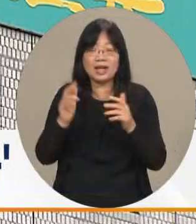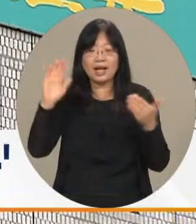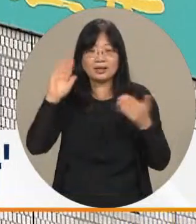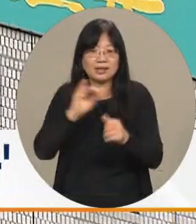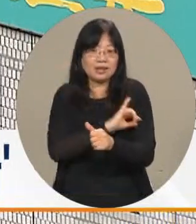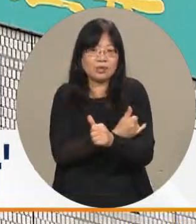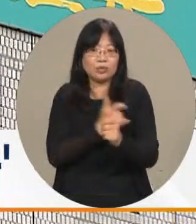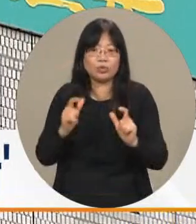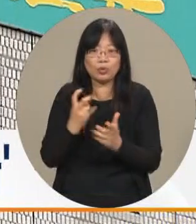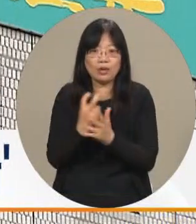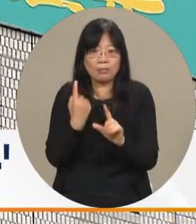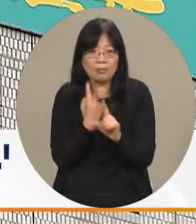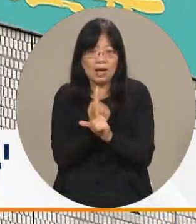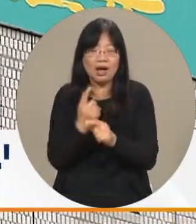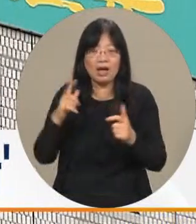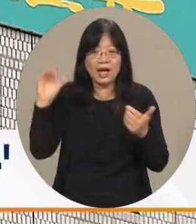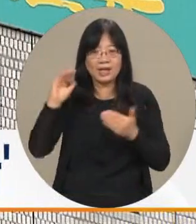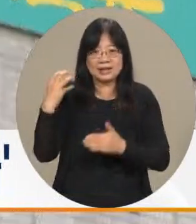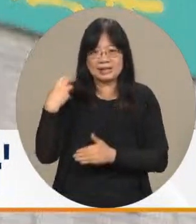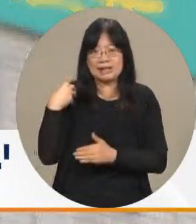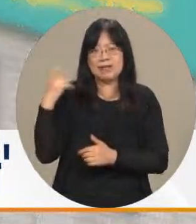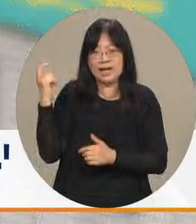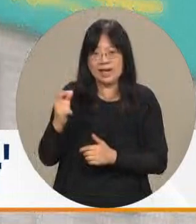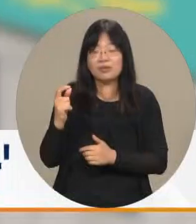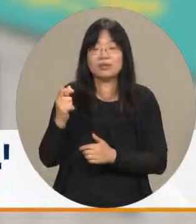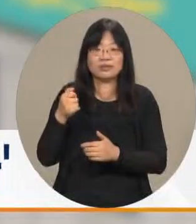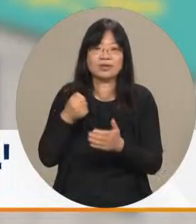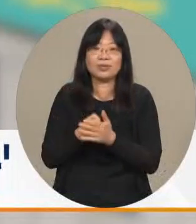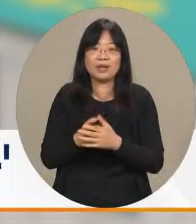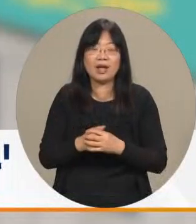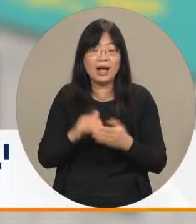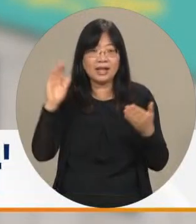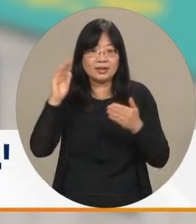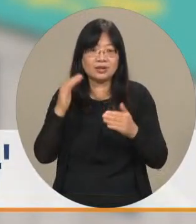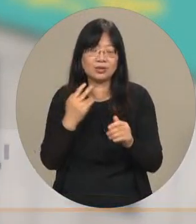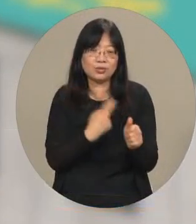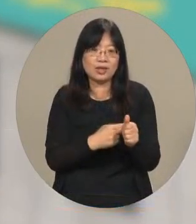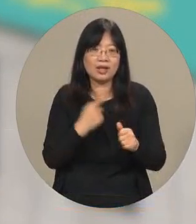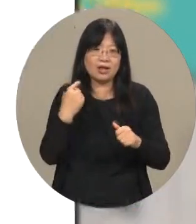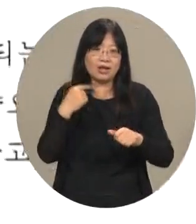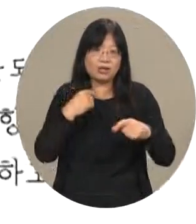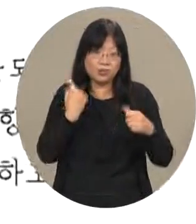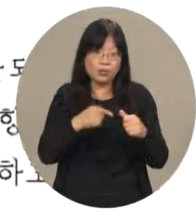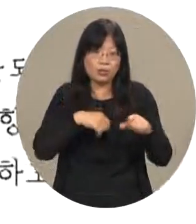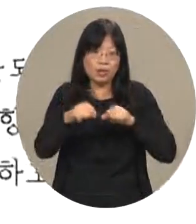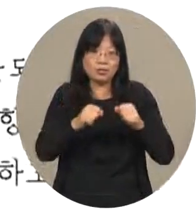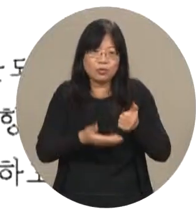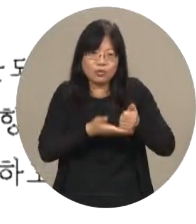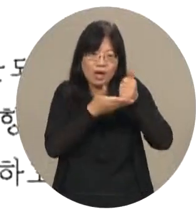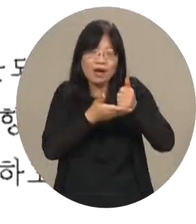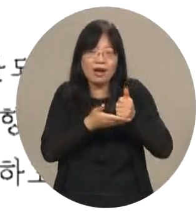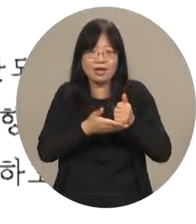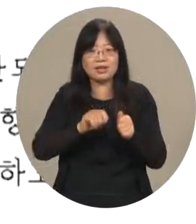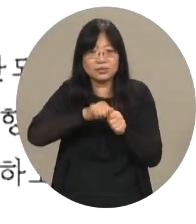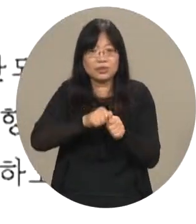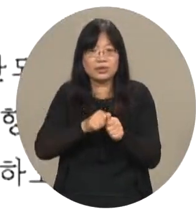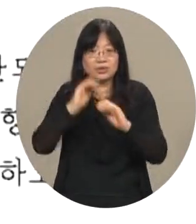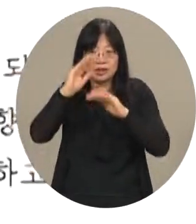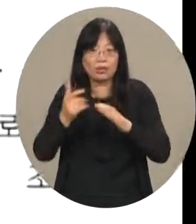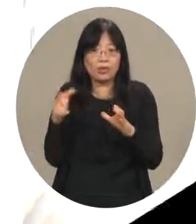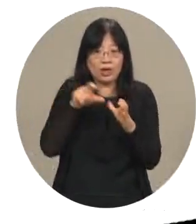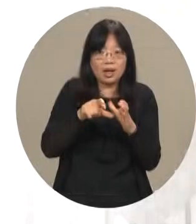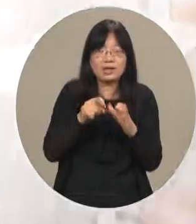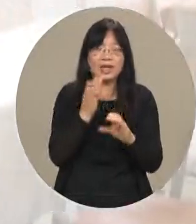바꿔 학생의 책임을 강화하기로 했습니다 학생이 교사의 교육활동을 존중하도록 의무조항을 새로 만드는게